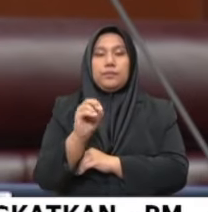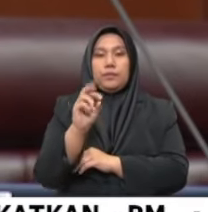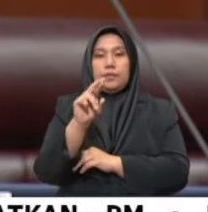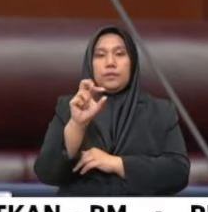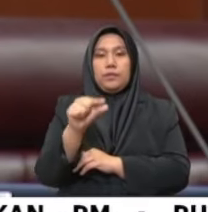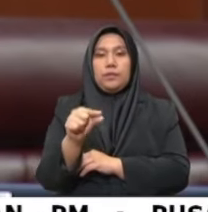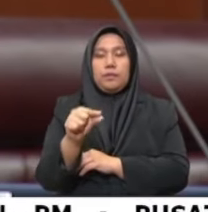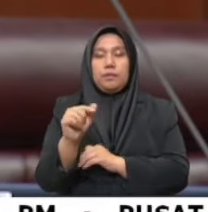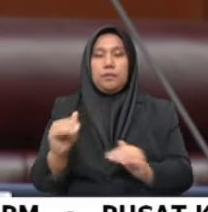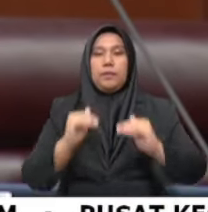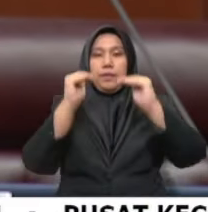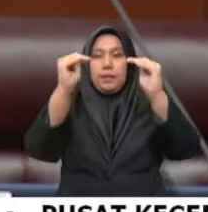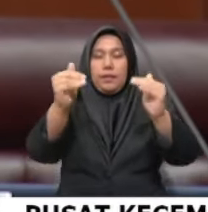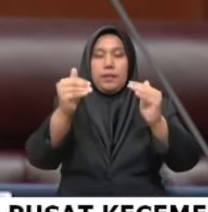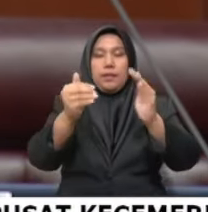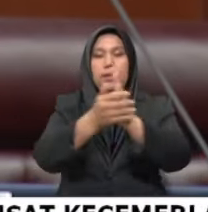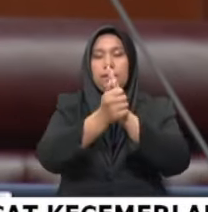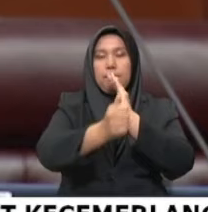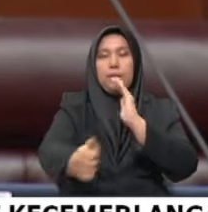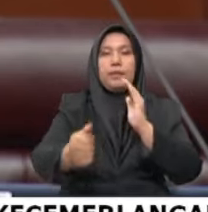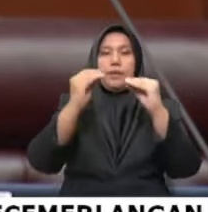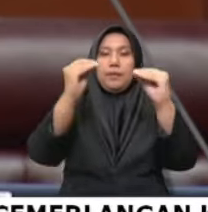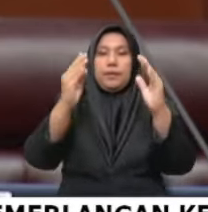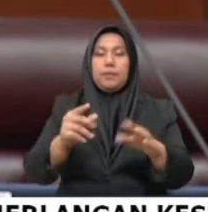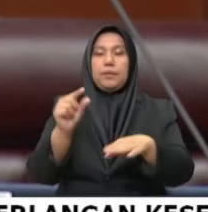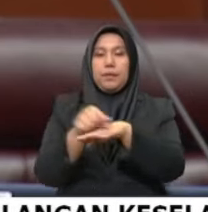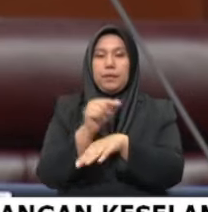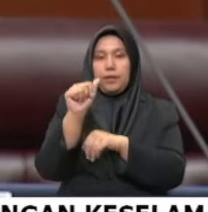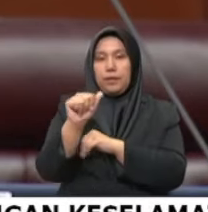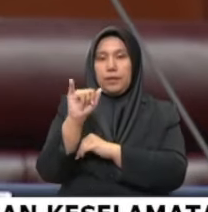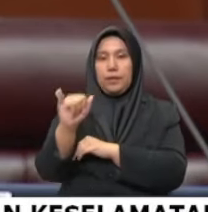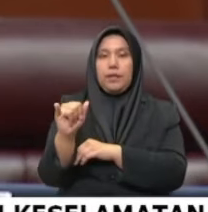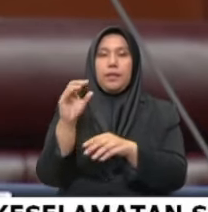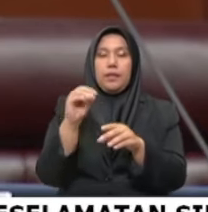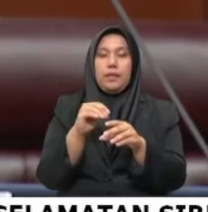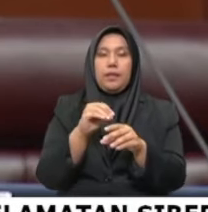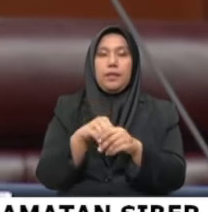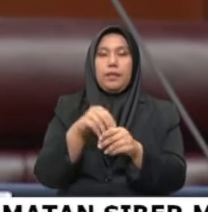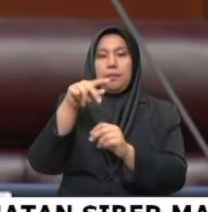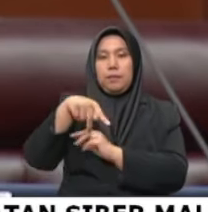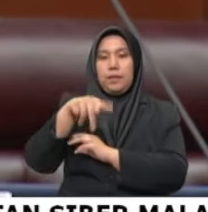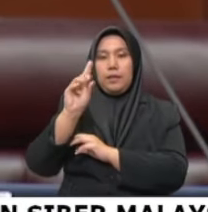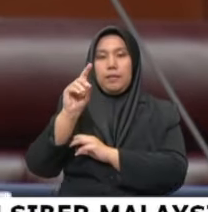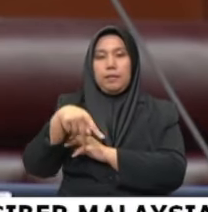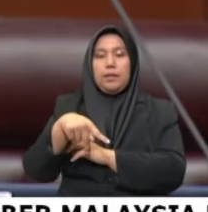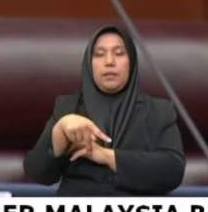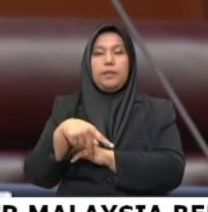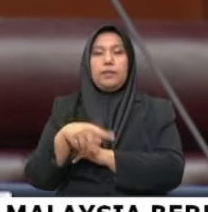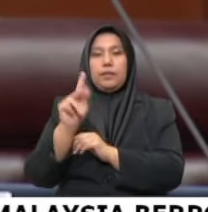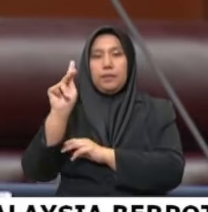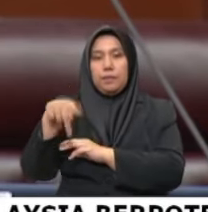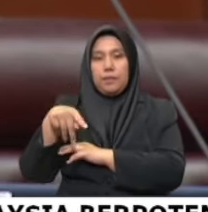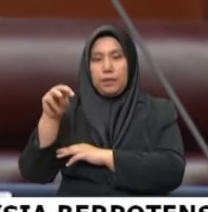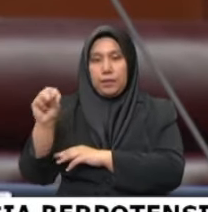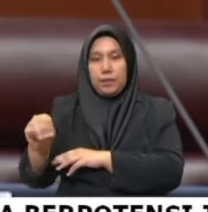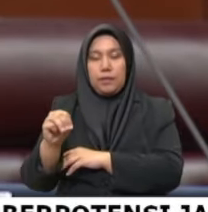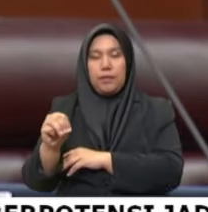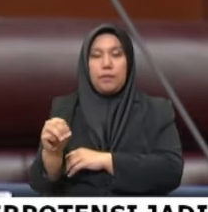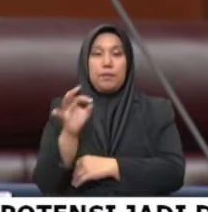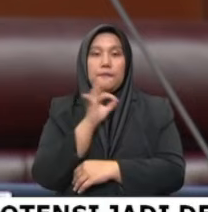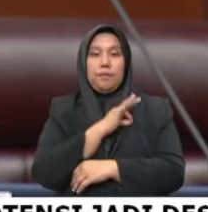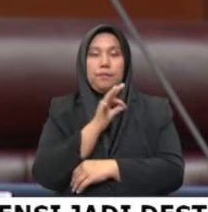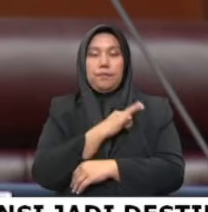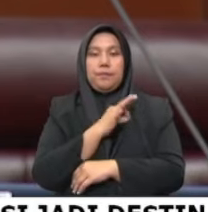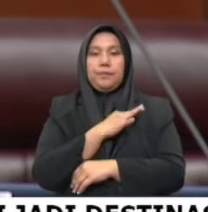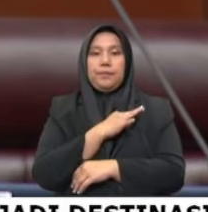meningkatkan kompetensi guru dalam penggunaan AI dalam PDP. KPM juga menggalakkan semua guru memanfaatkan kursus